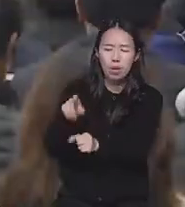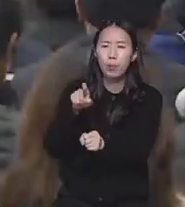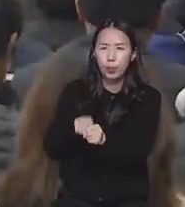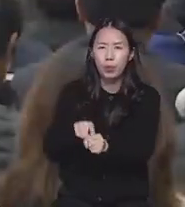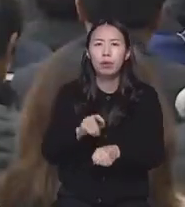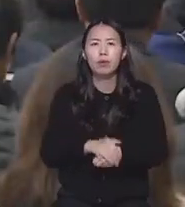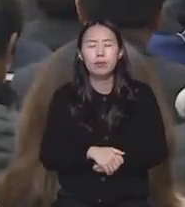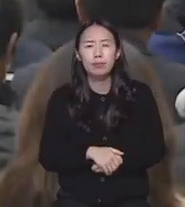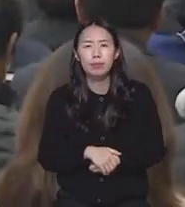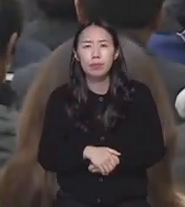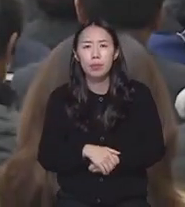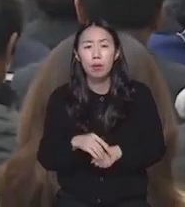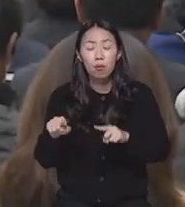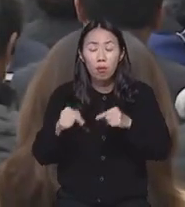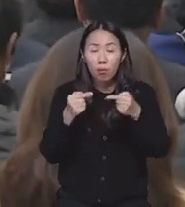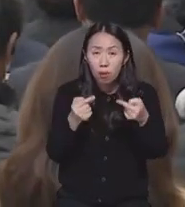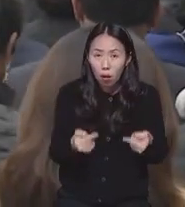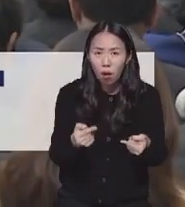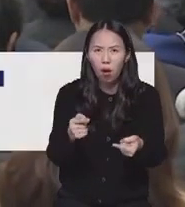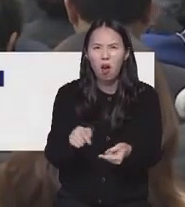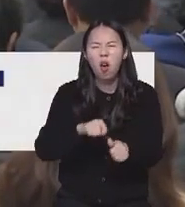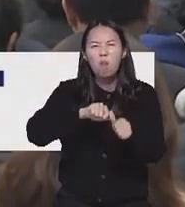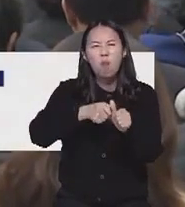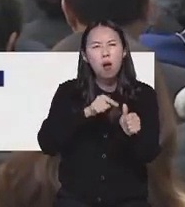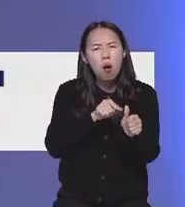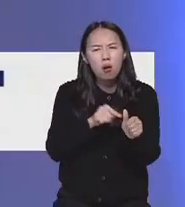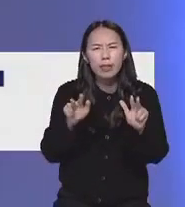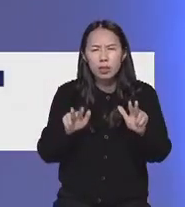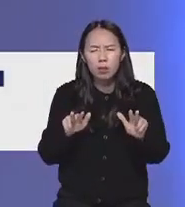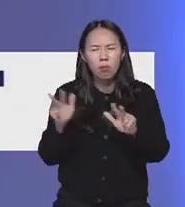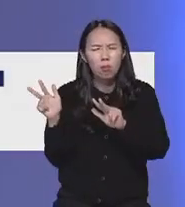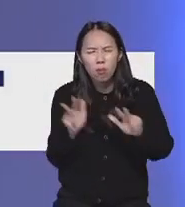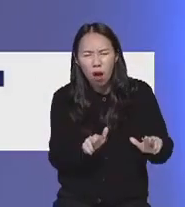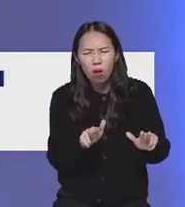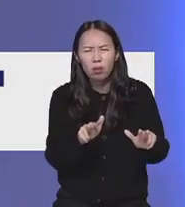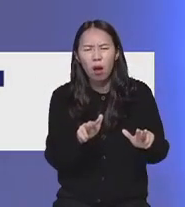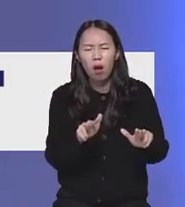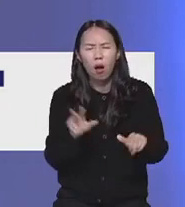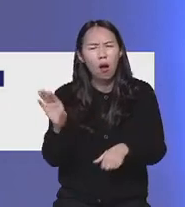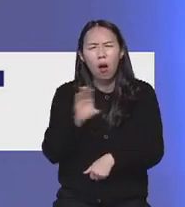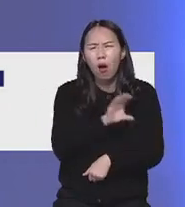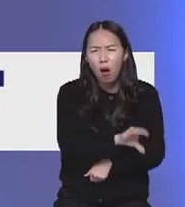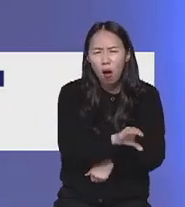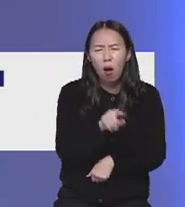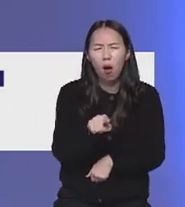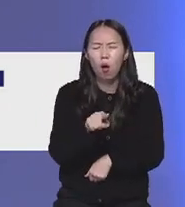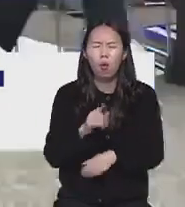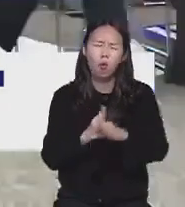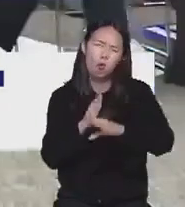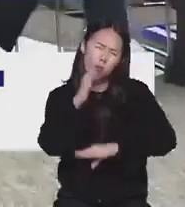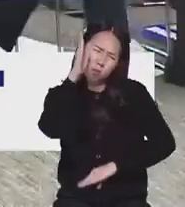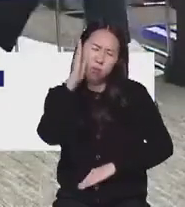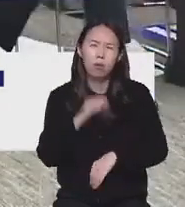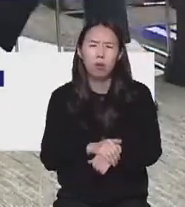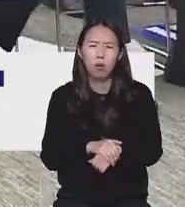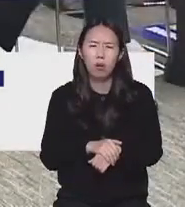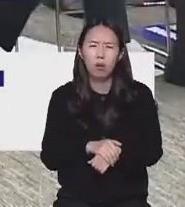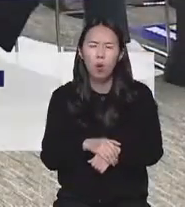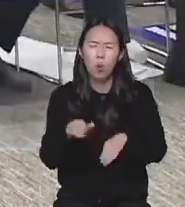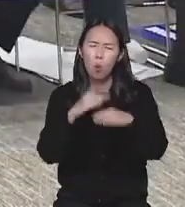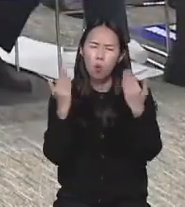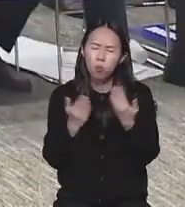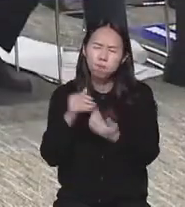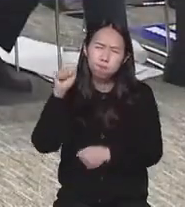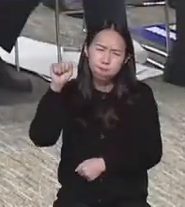풀이됩니다. 참석자들은 중대재해처벌법을 지금 당장 중소기업에 적용하는 것은 무리한 법 시행이라며